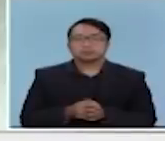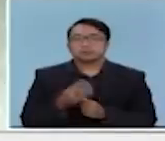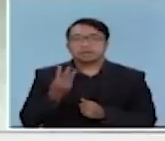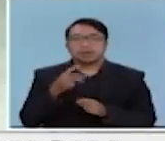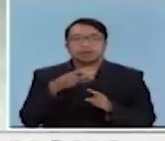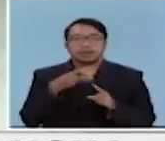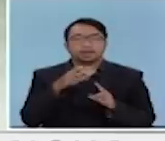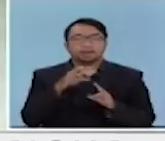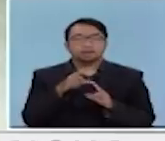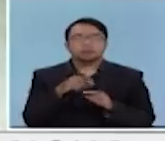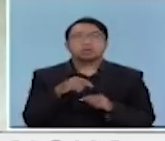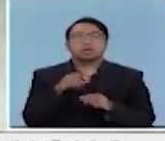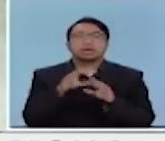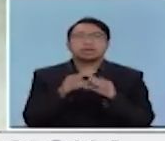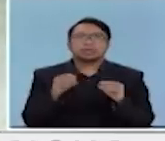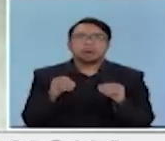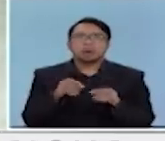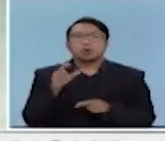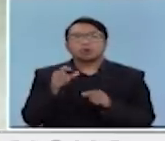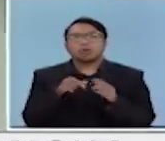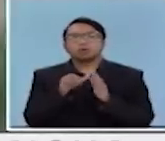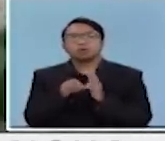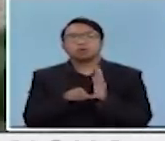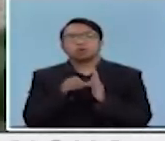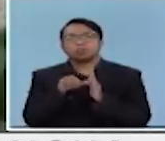sebagai YouTuber. Jadi mungkin ada penghasilan dia di sana.